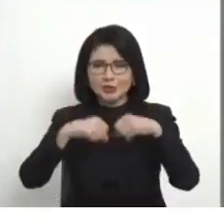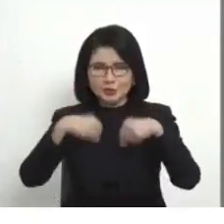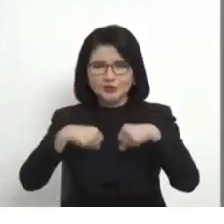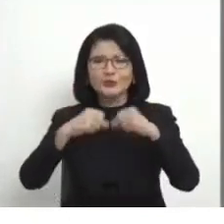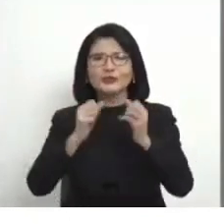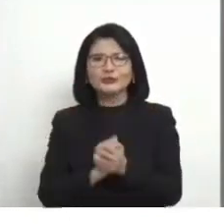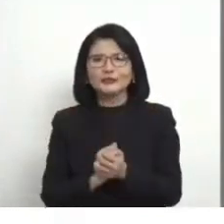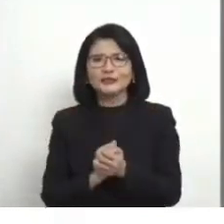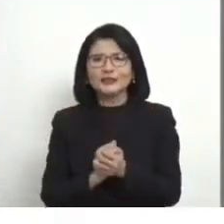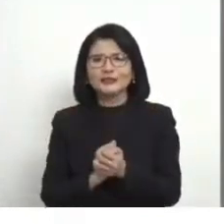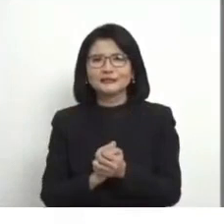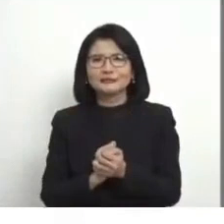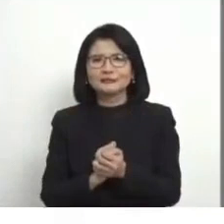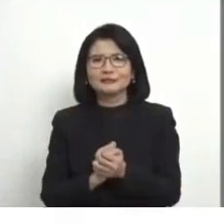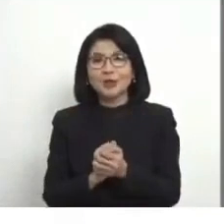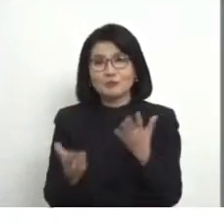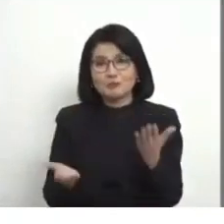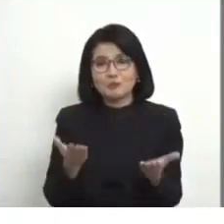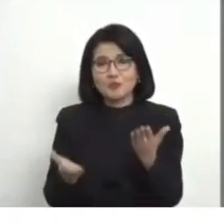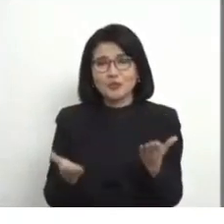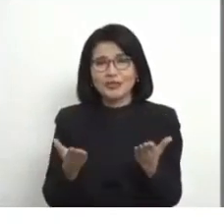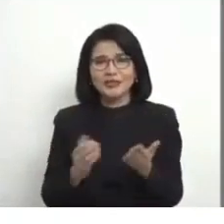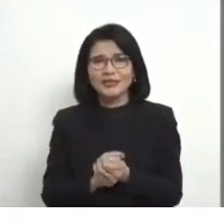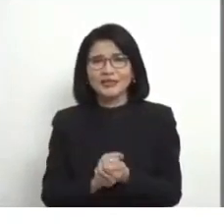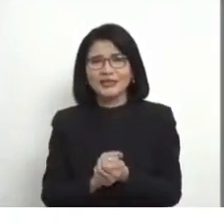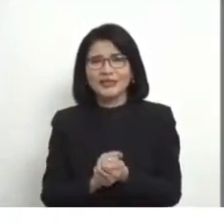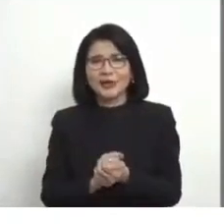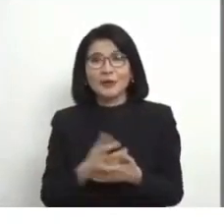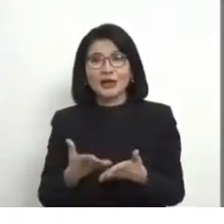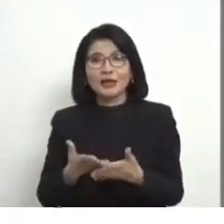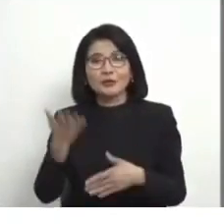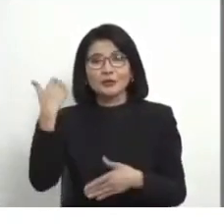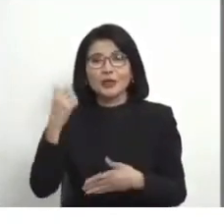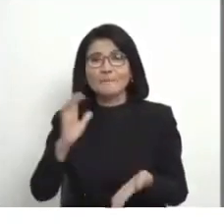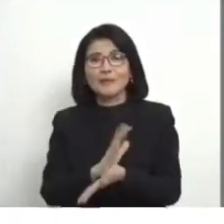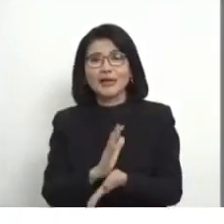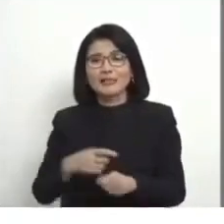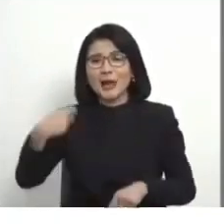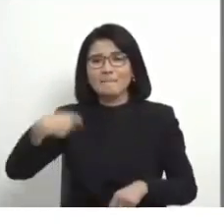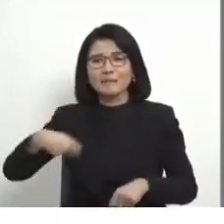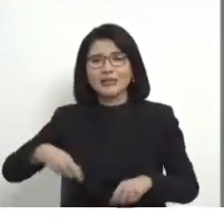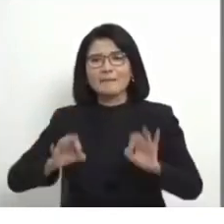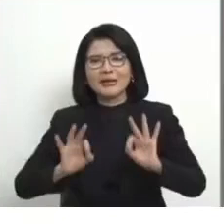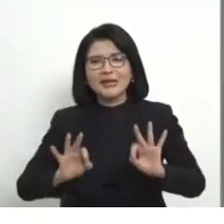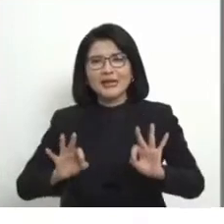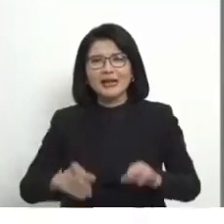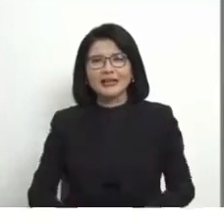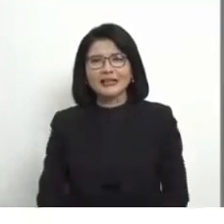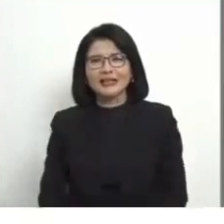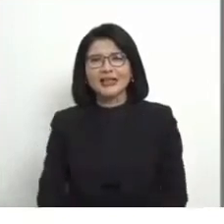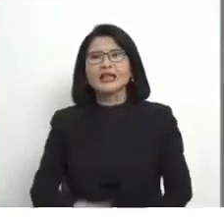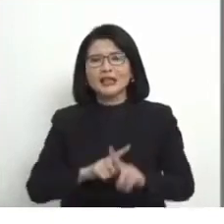jawaban tersebut mungkin maklum beliau mantan menteri pendidikan begitu Siap Bapak tapi enggak saya